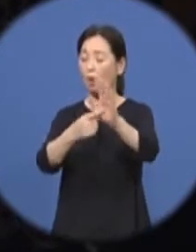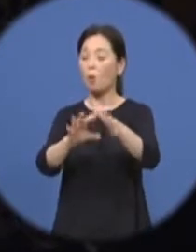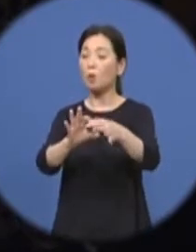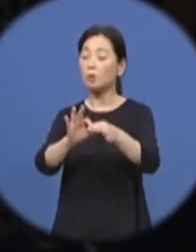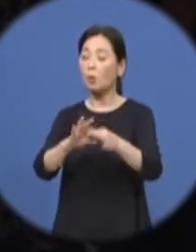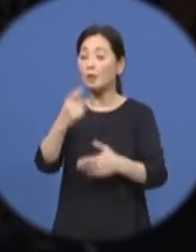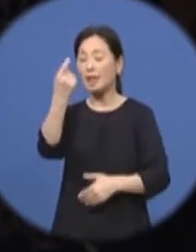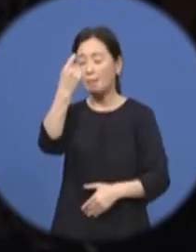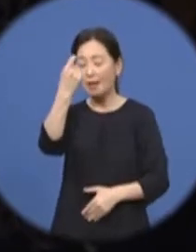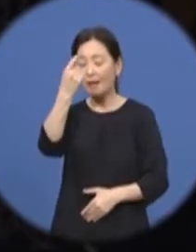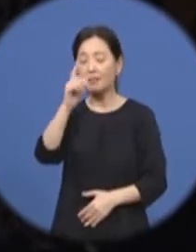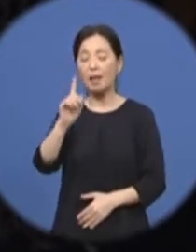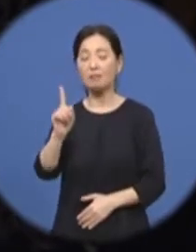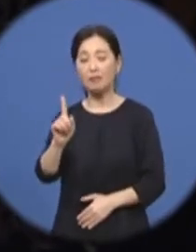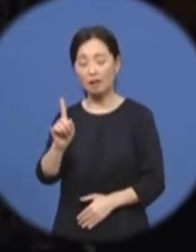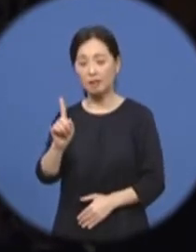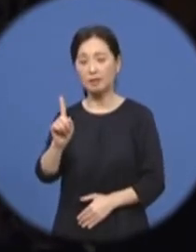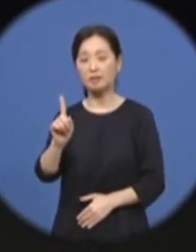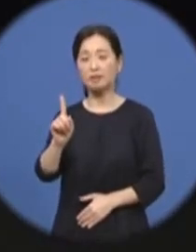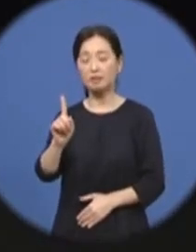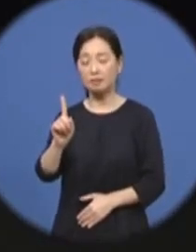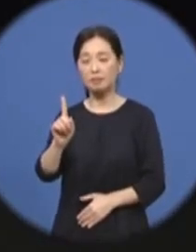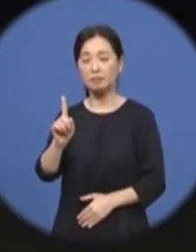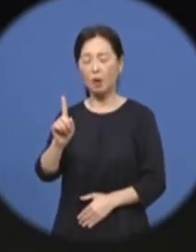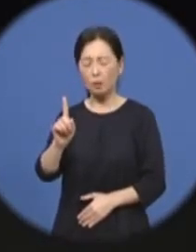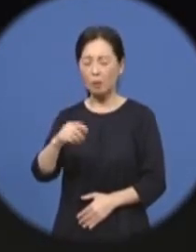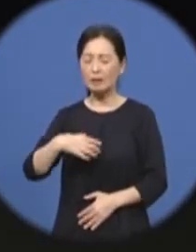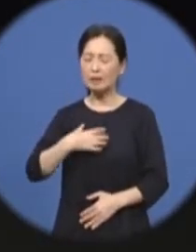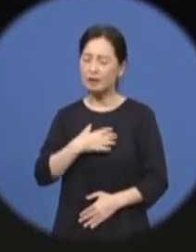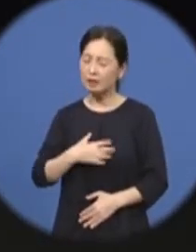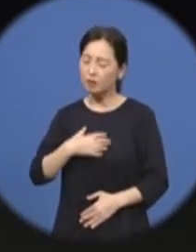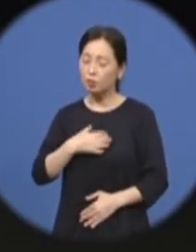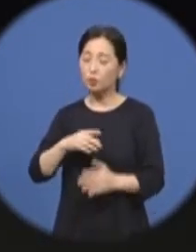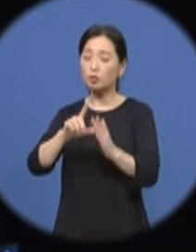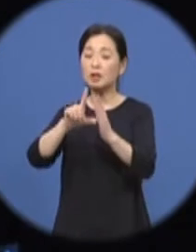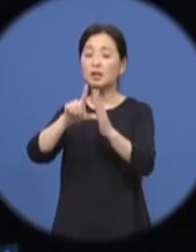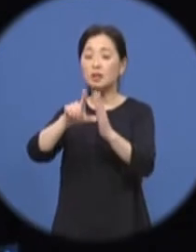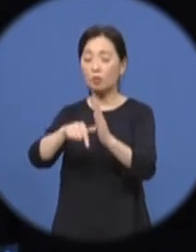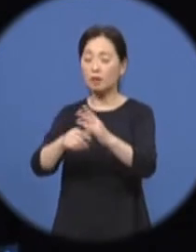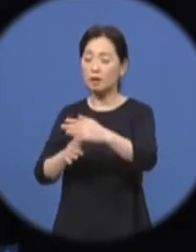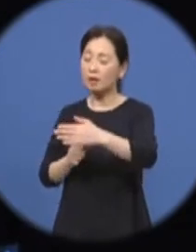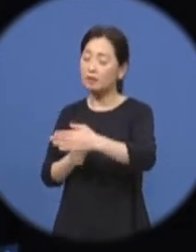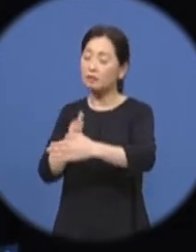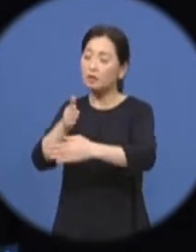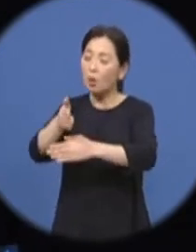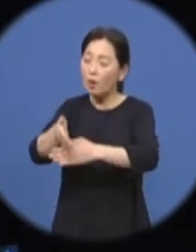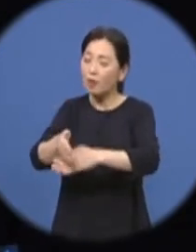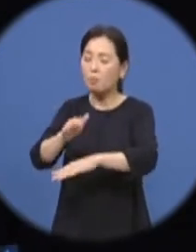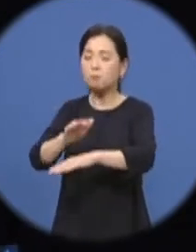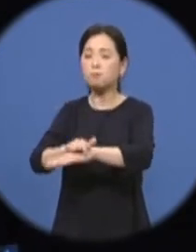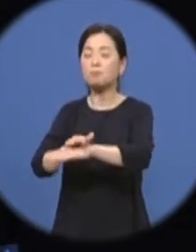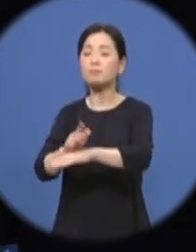は本当にしんどい時にこうどう乗り越えていくか、また